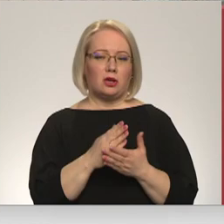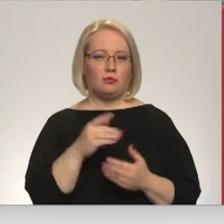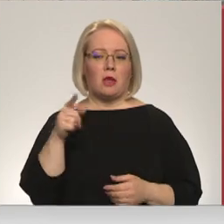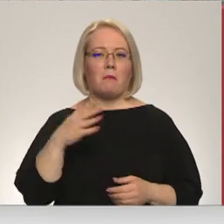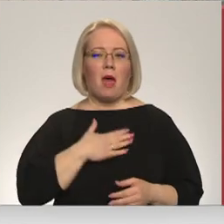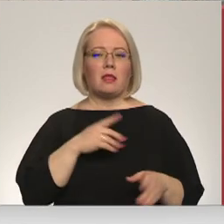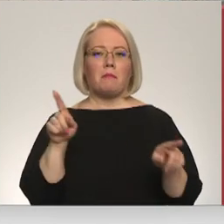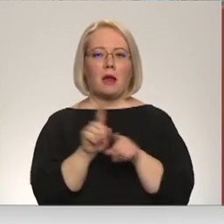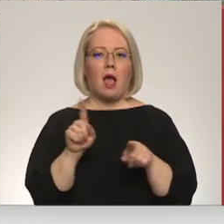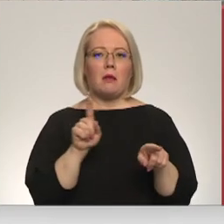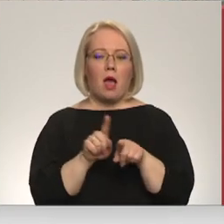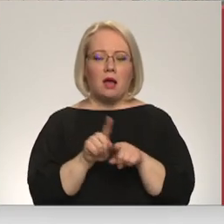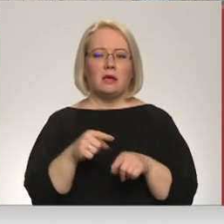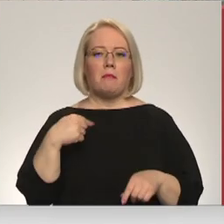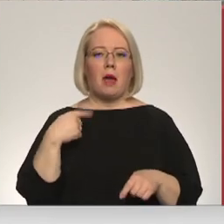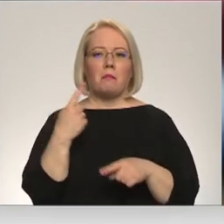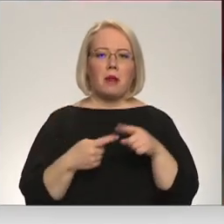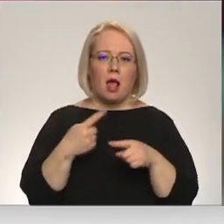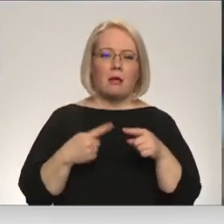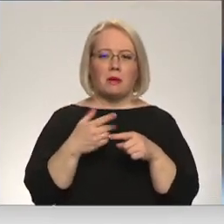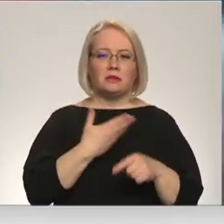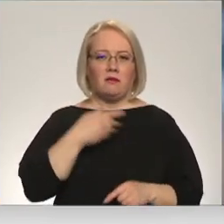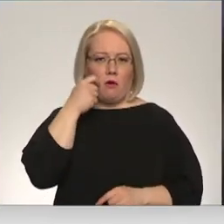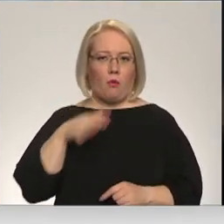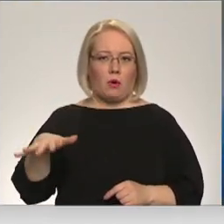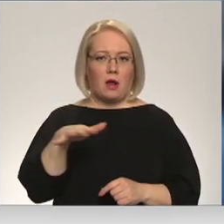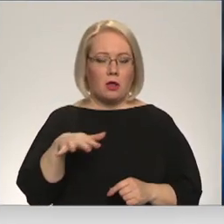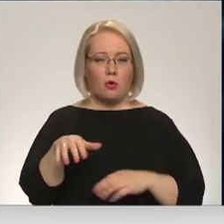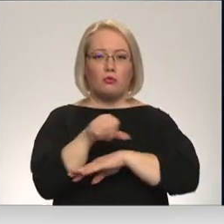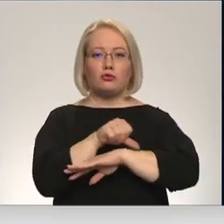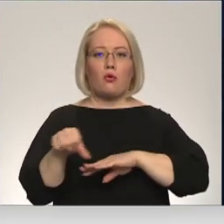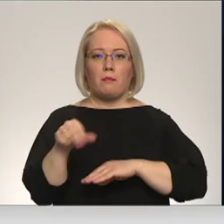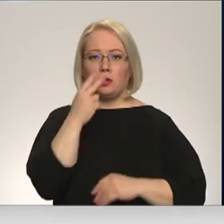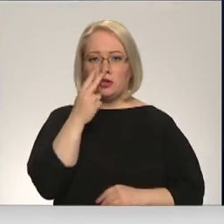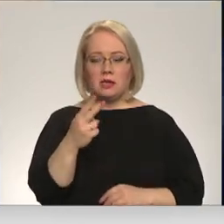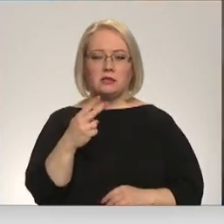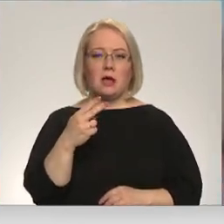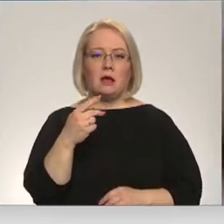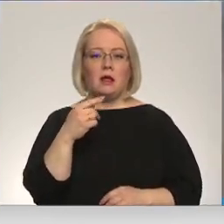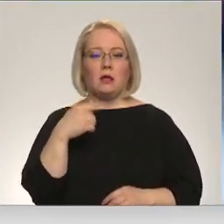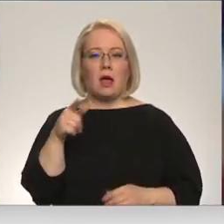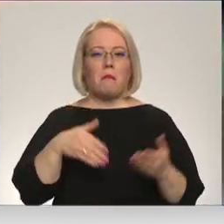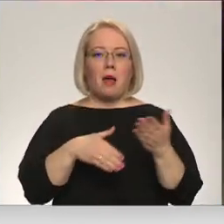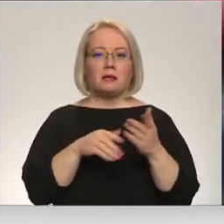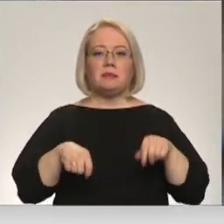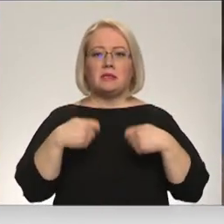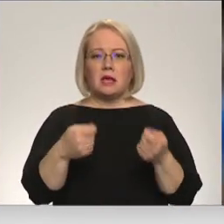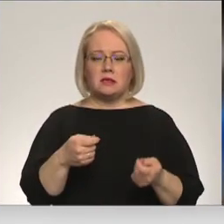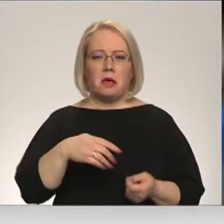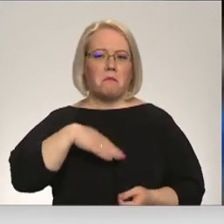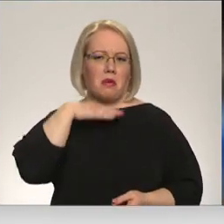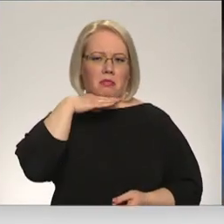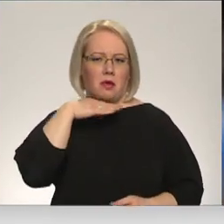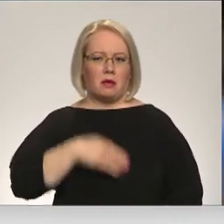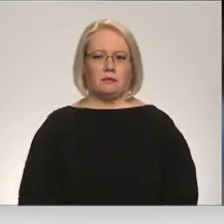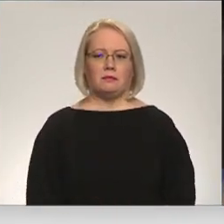man reāli dzīvo radi, brālēn, māsītis. Uz robežas redzētājs liek domāt, ka palīdzības sniedzēji tur uz vietas pietiek.